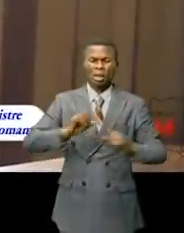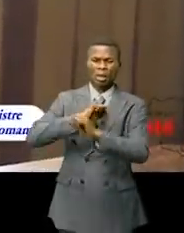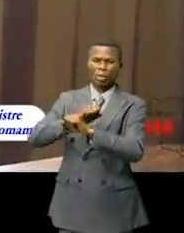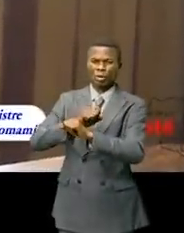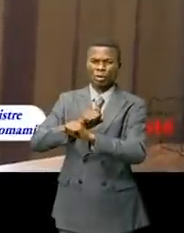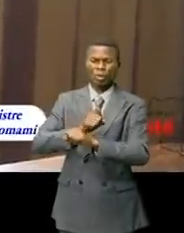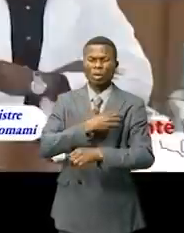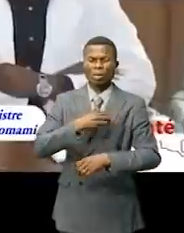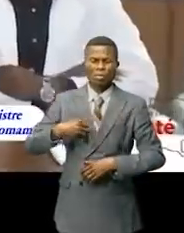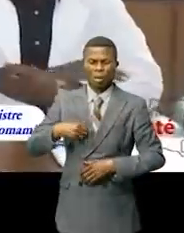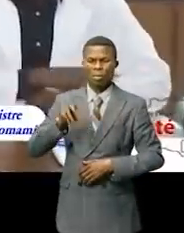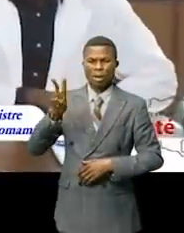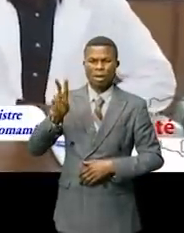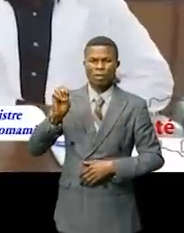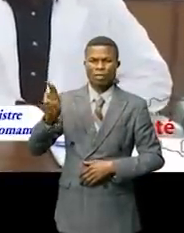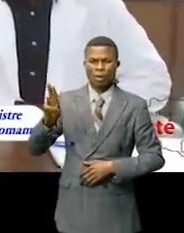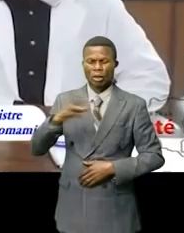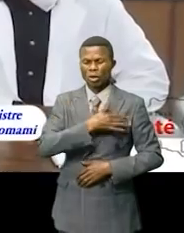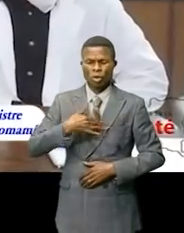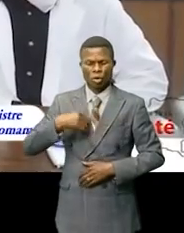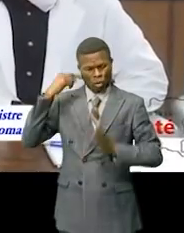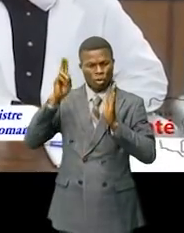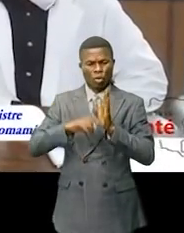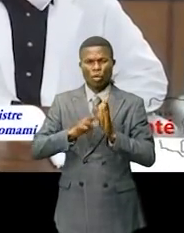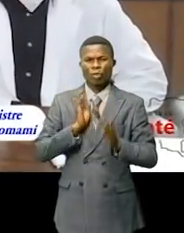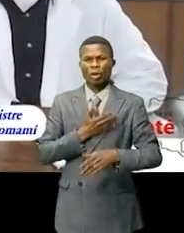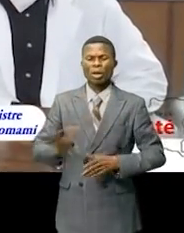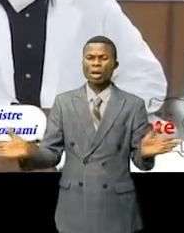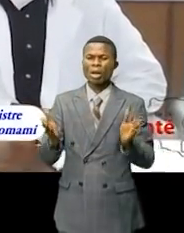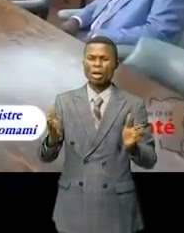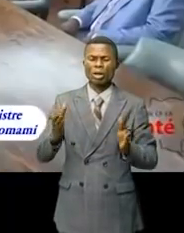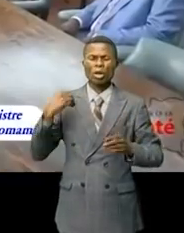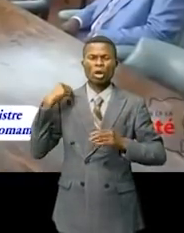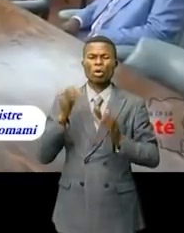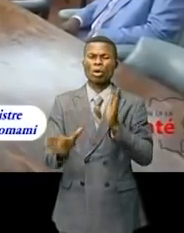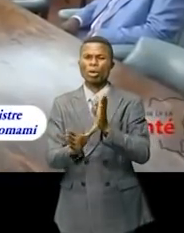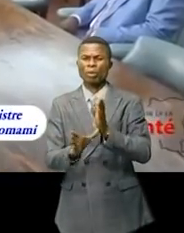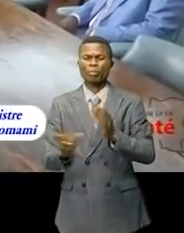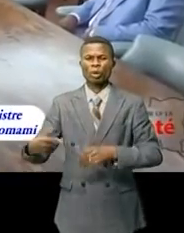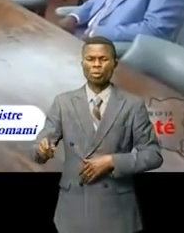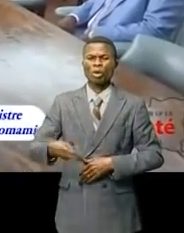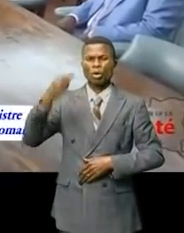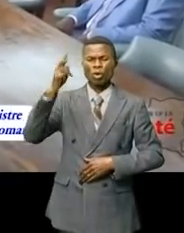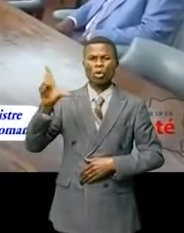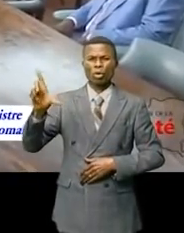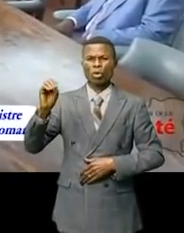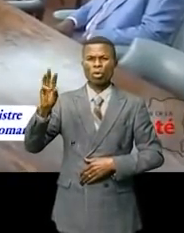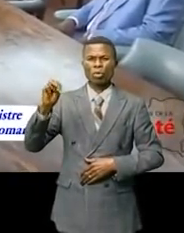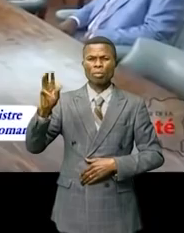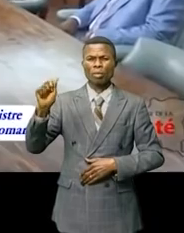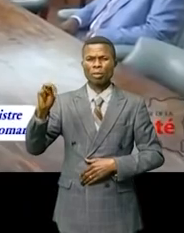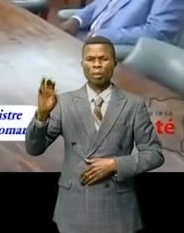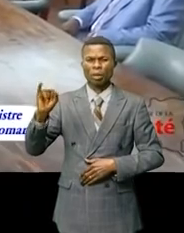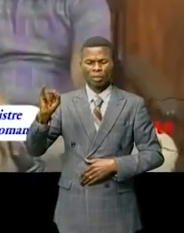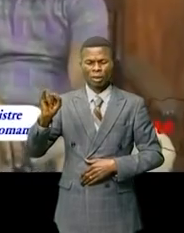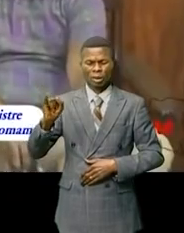véronique quilombo a au nom du gouvernement de la république exhorté le gouverneur intérimaire de la première lomani kabamba longueuillois